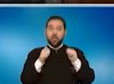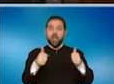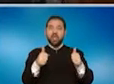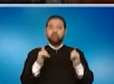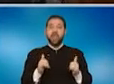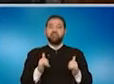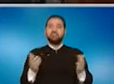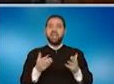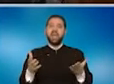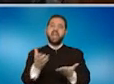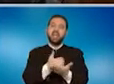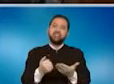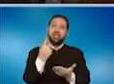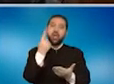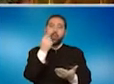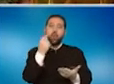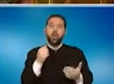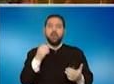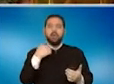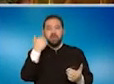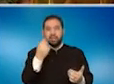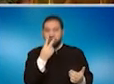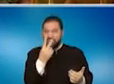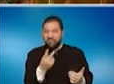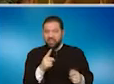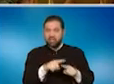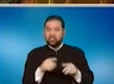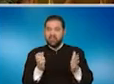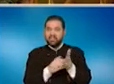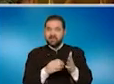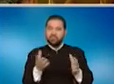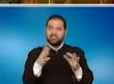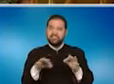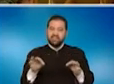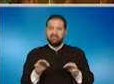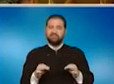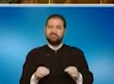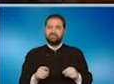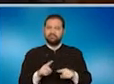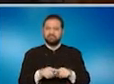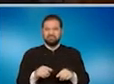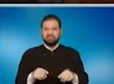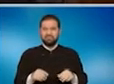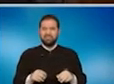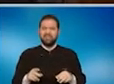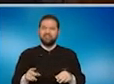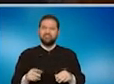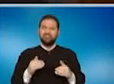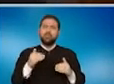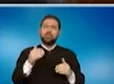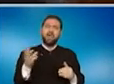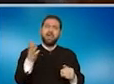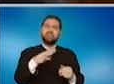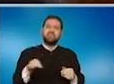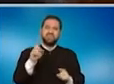Curajul acesta pe care îl dobândește un om când vede ce ar fi trebuit să fie, ce a ajuns, ce urma